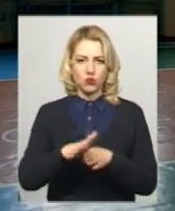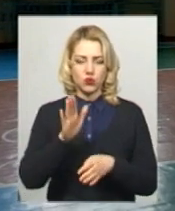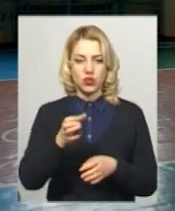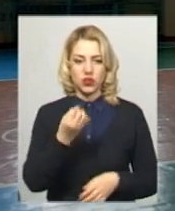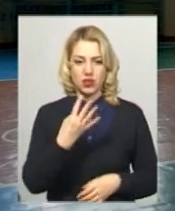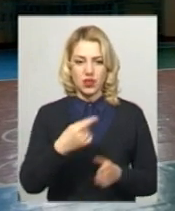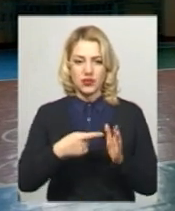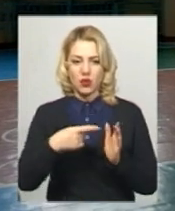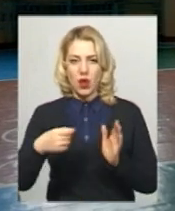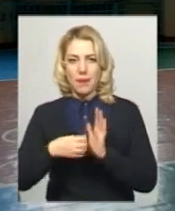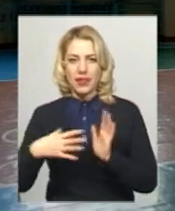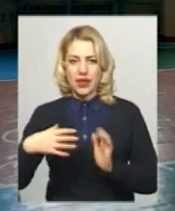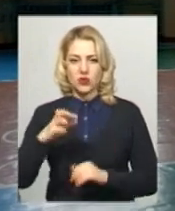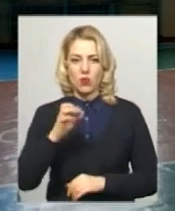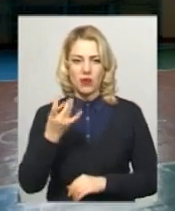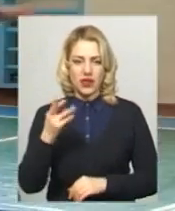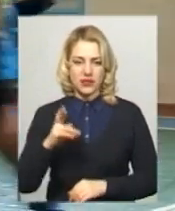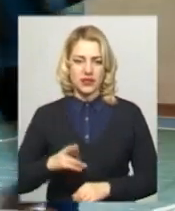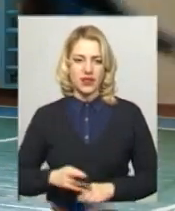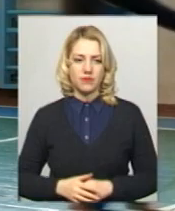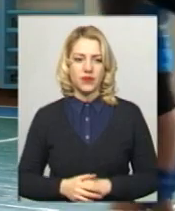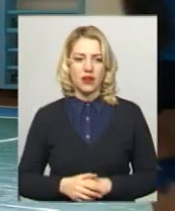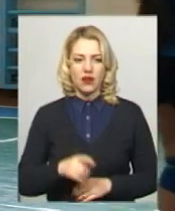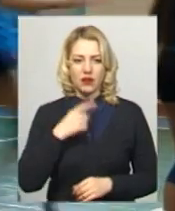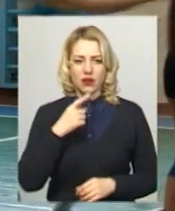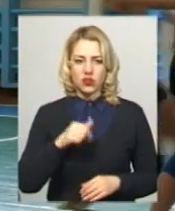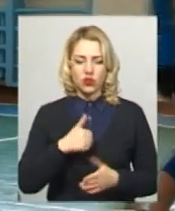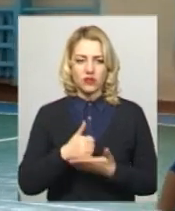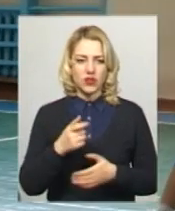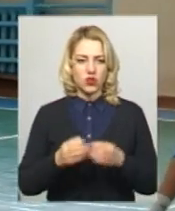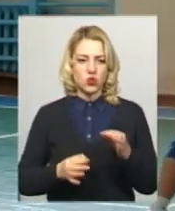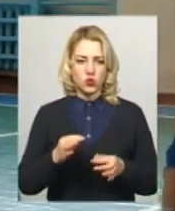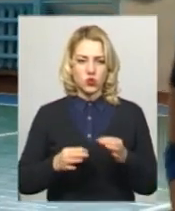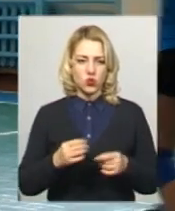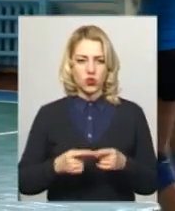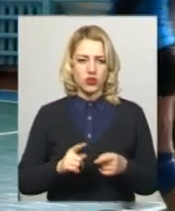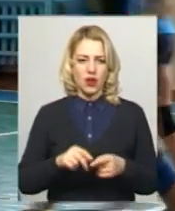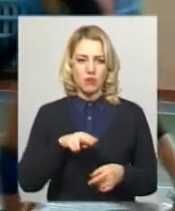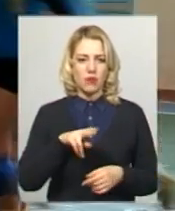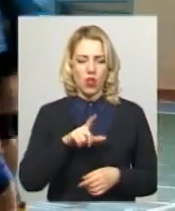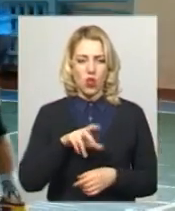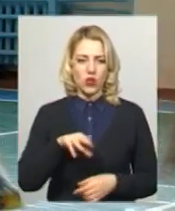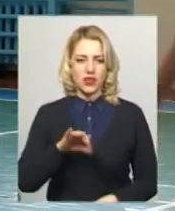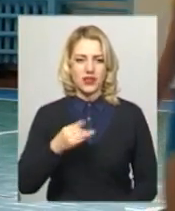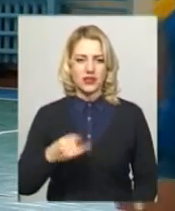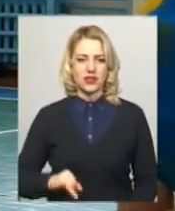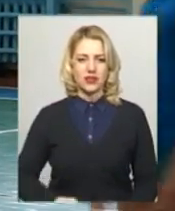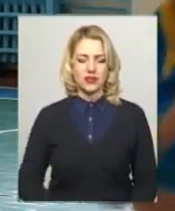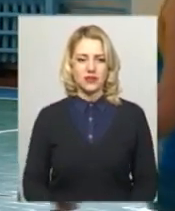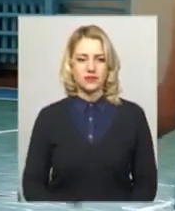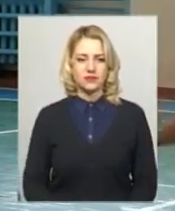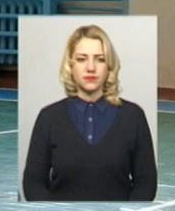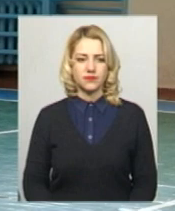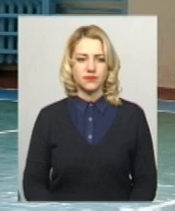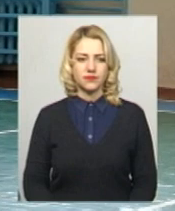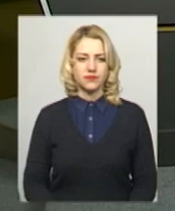14-15 березня у Голоскові, Личицького району, каже головний суддя змагань шкільної спартакіади Юрій Плотницький. Андрій Гуменний, Вероніка Лафай, новини